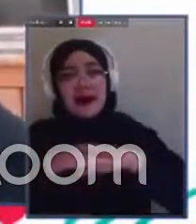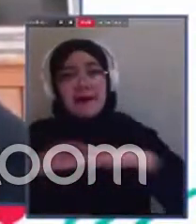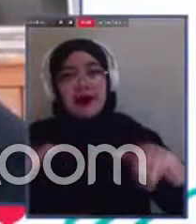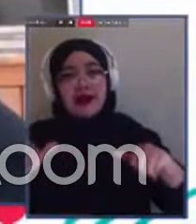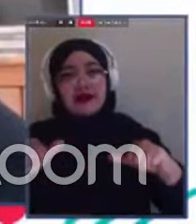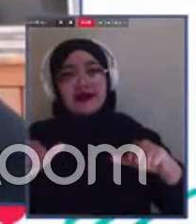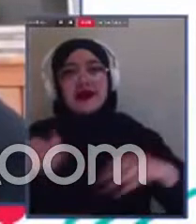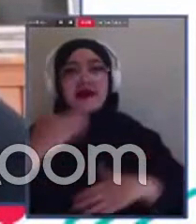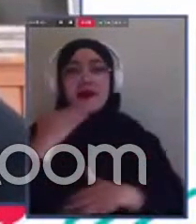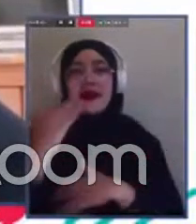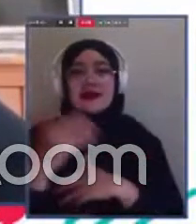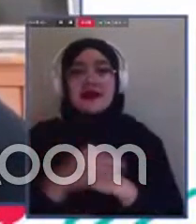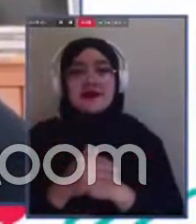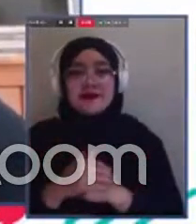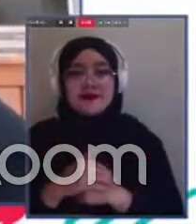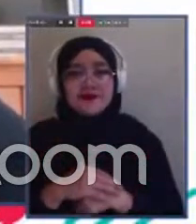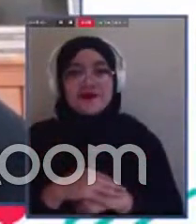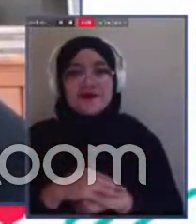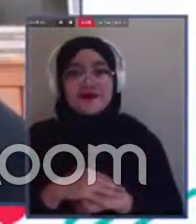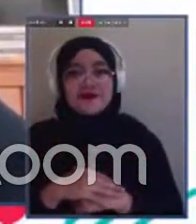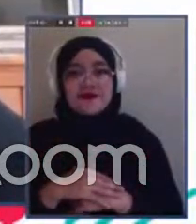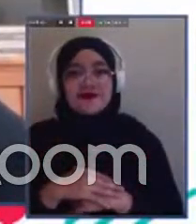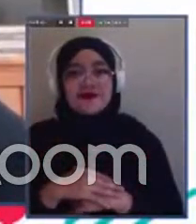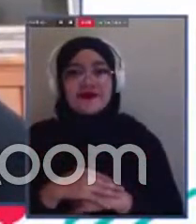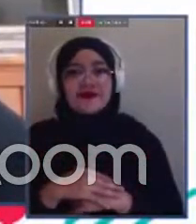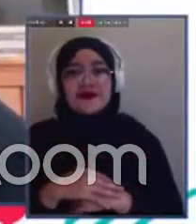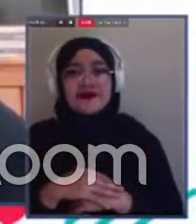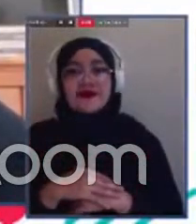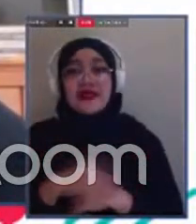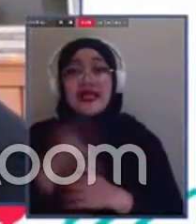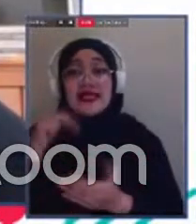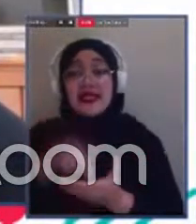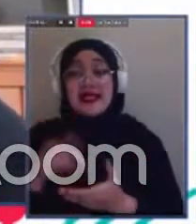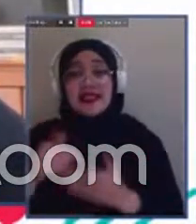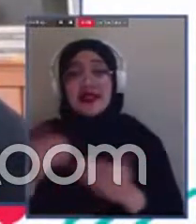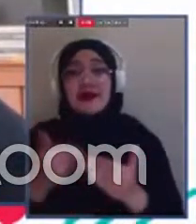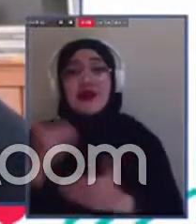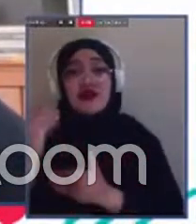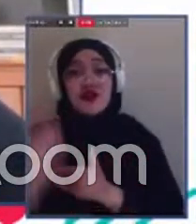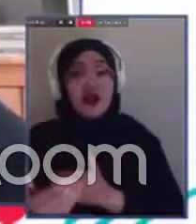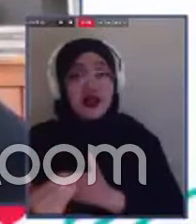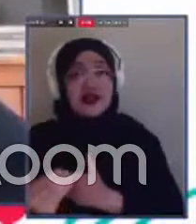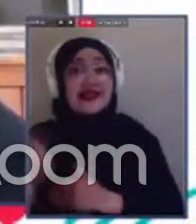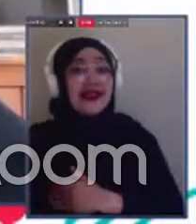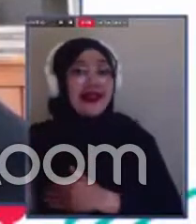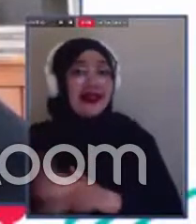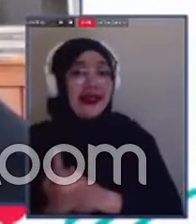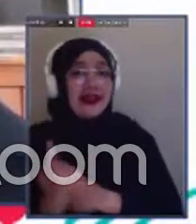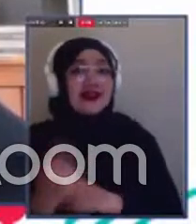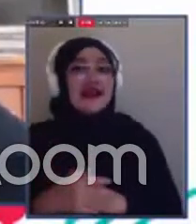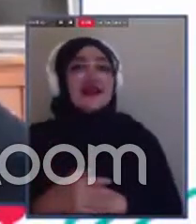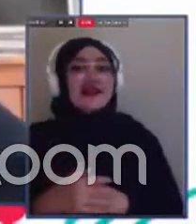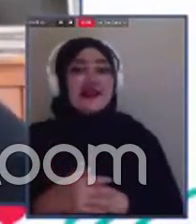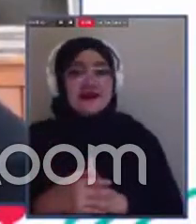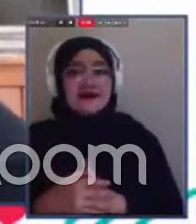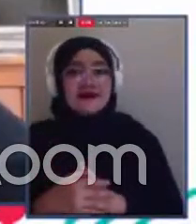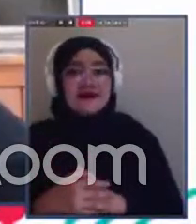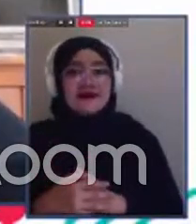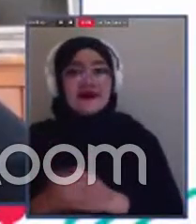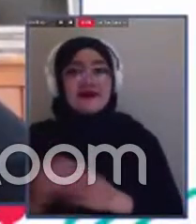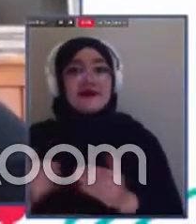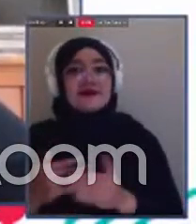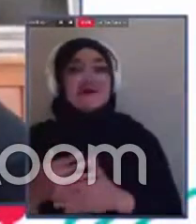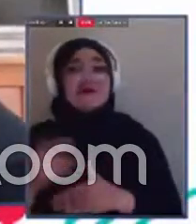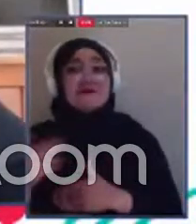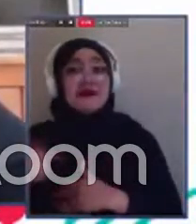Mutia. Izinkan saya untuk melanjutkan ke pembicara kita berikutnya, yang juga tidak kalah hebatnya. Pembicara ketiga kita ialah